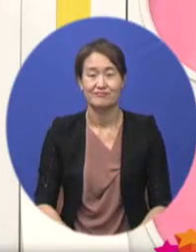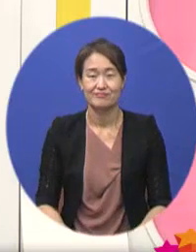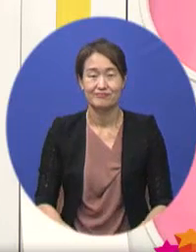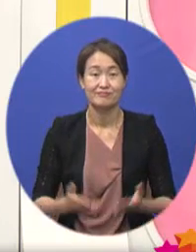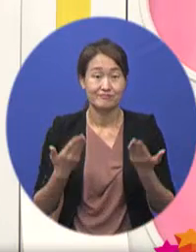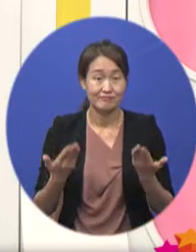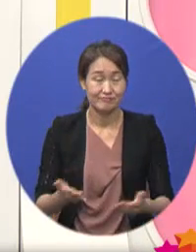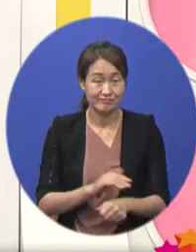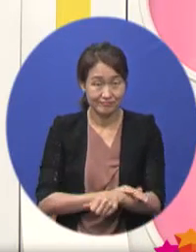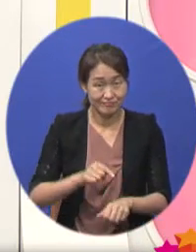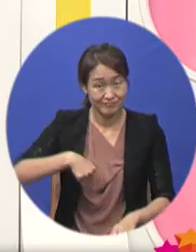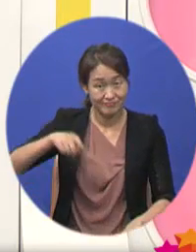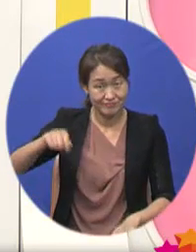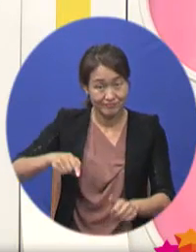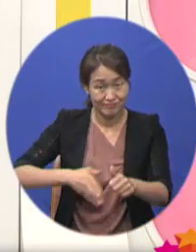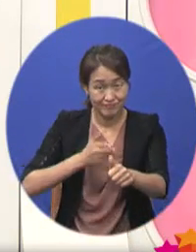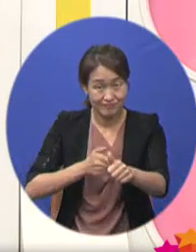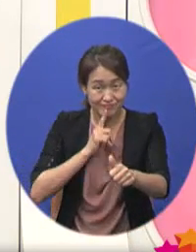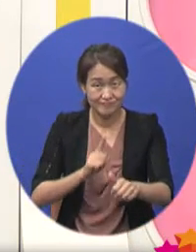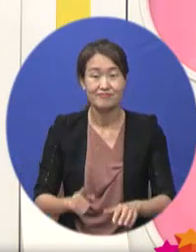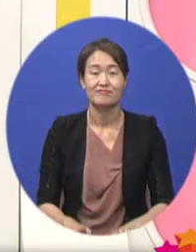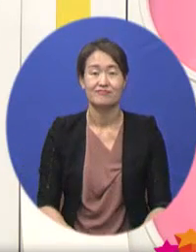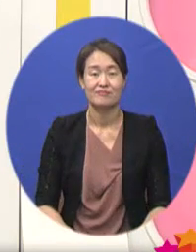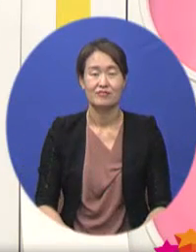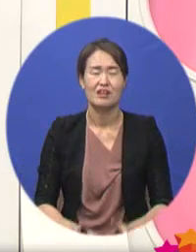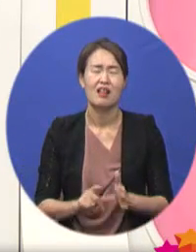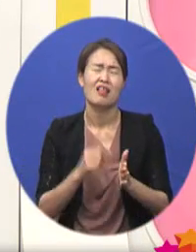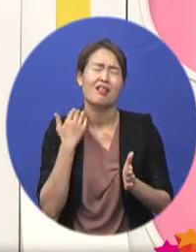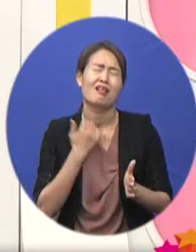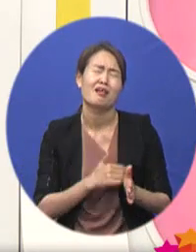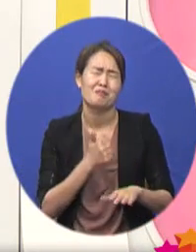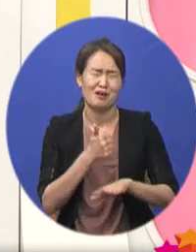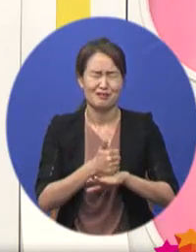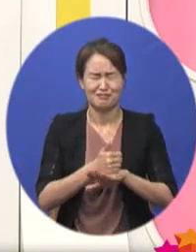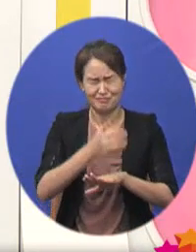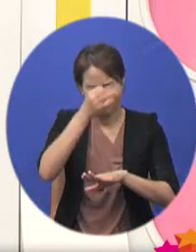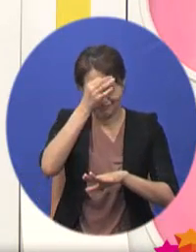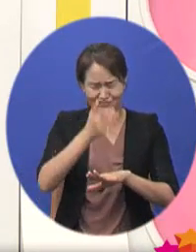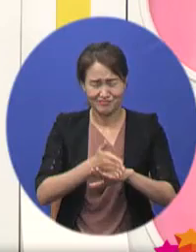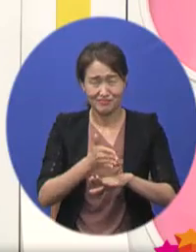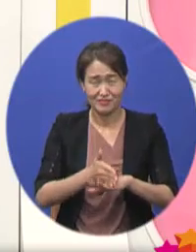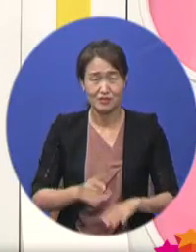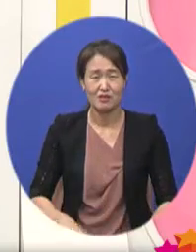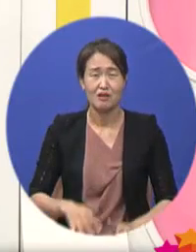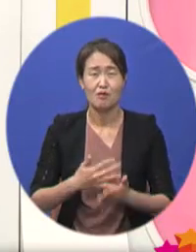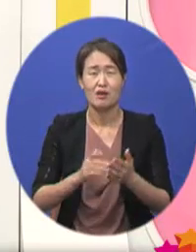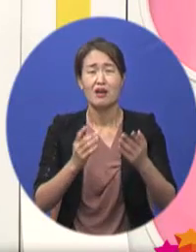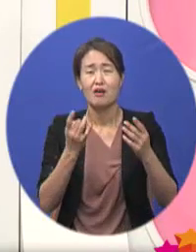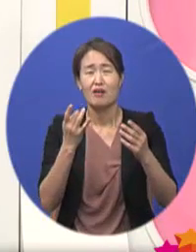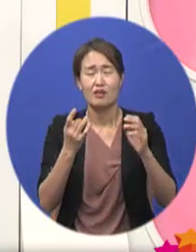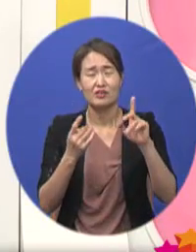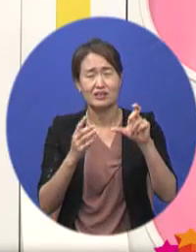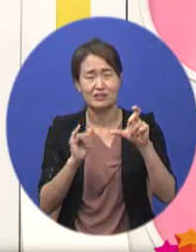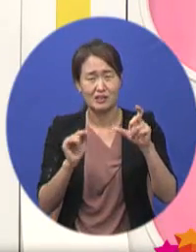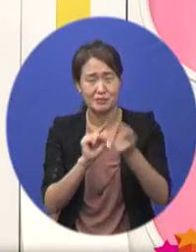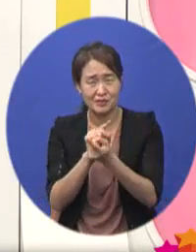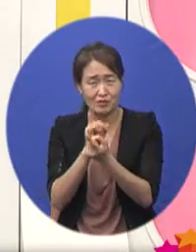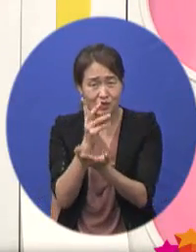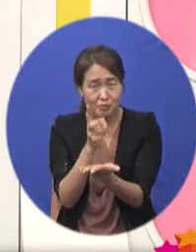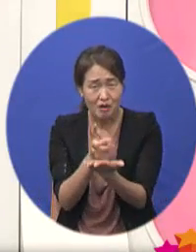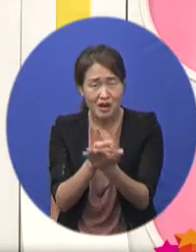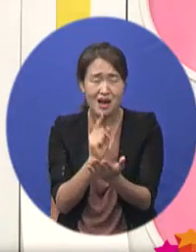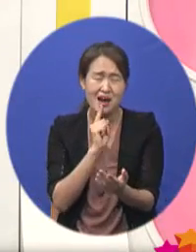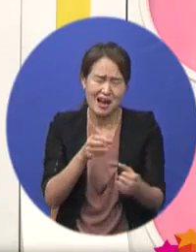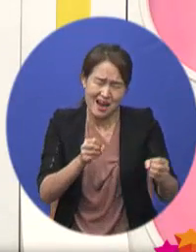휴가도 잘 다녀오시길 바랍니다. 예예예 예, 예. 예. 네. 이제 시간이 없어서 마지막이라. 예. 우리가 15분 만나봐야 되는데 사실은 예,